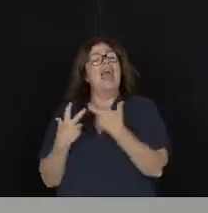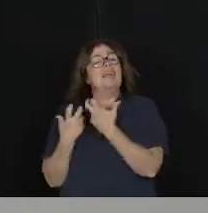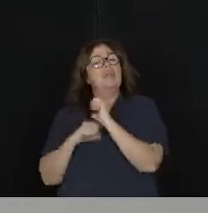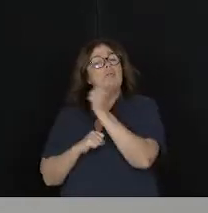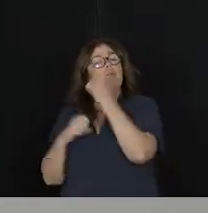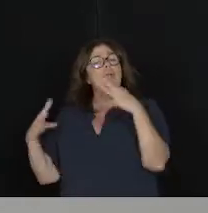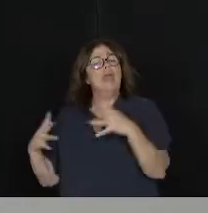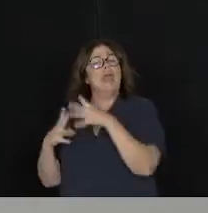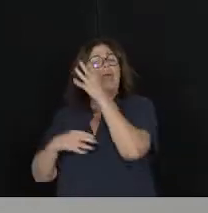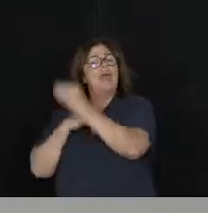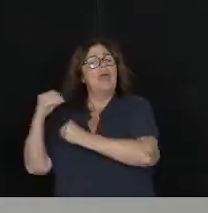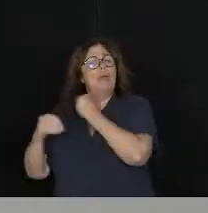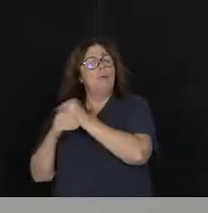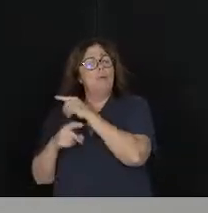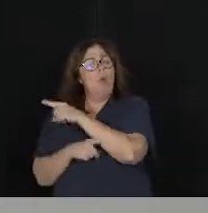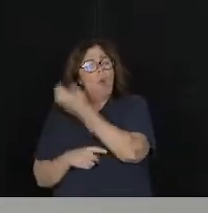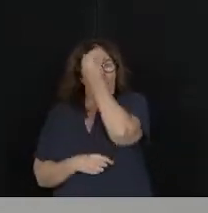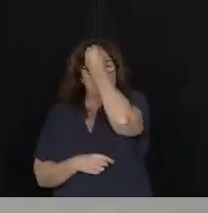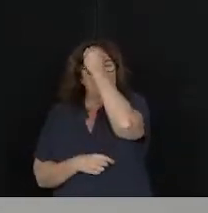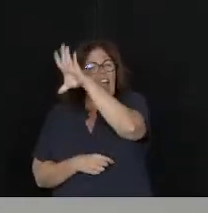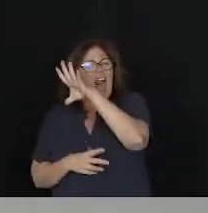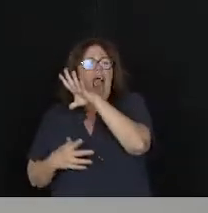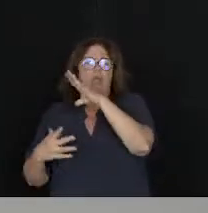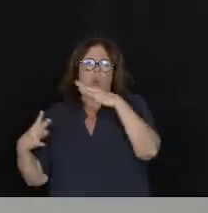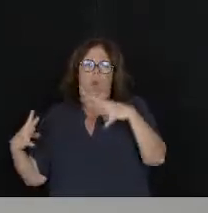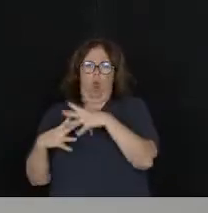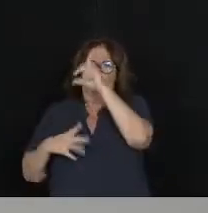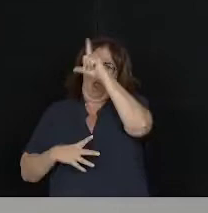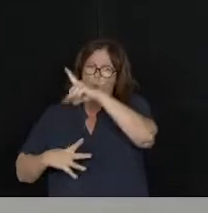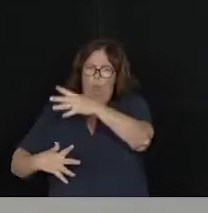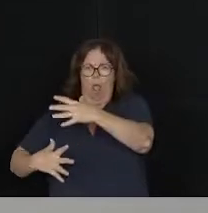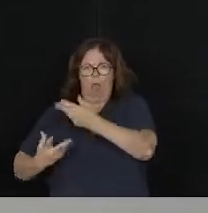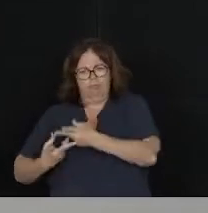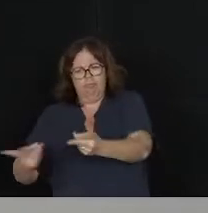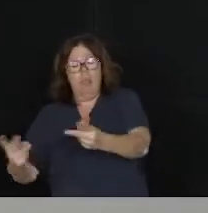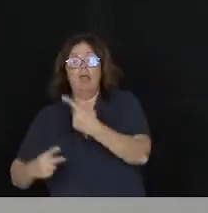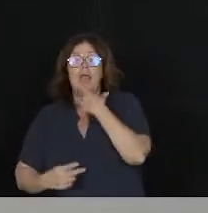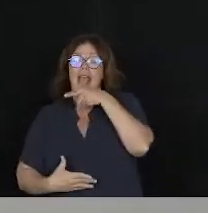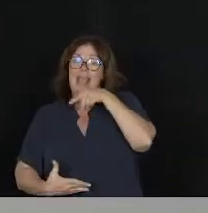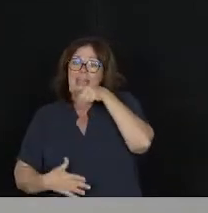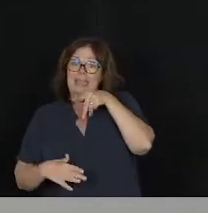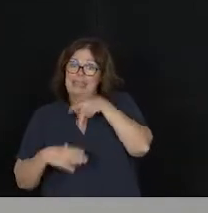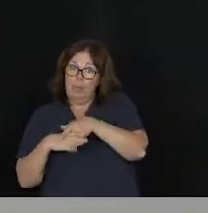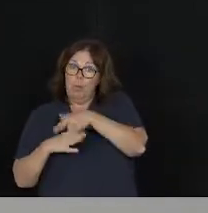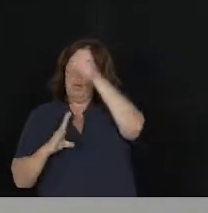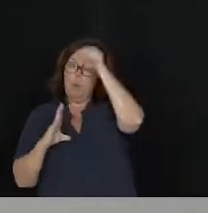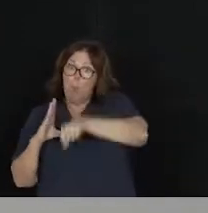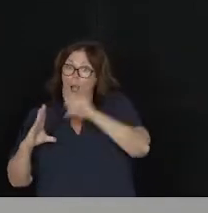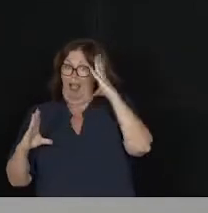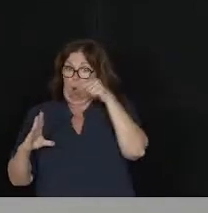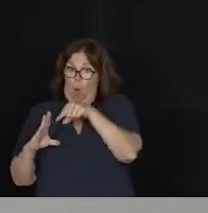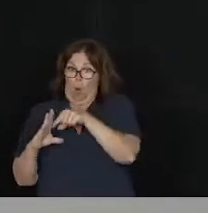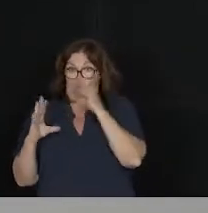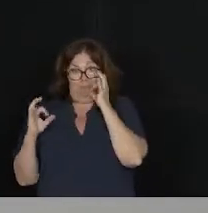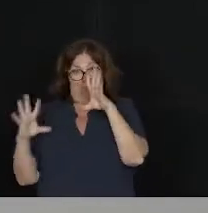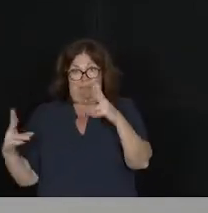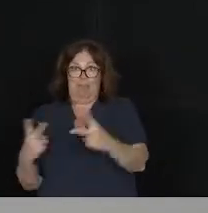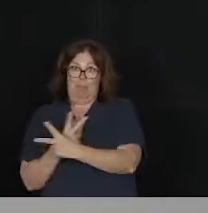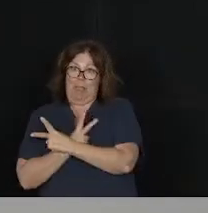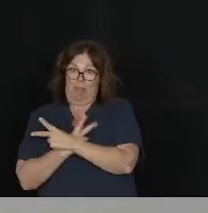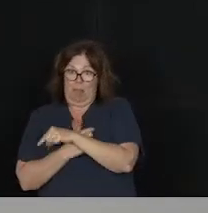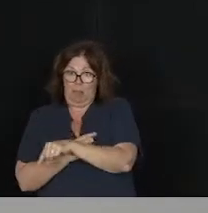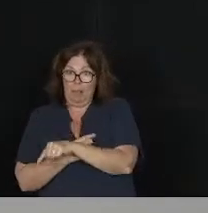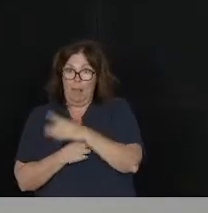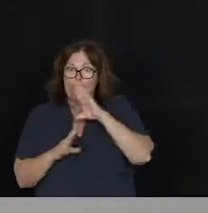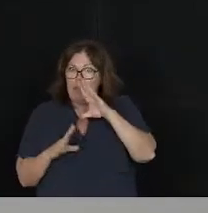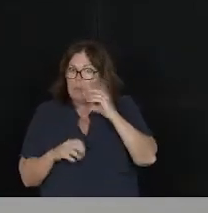Guerre mondiale, la déclaration de guerre survient donc au début du mois d'août, c'est-à-dire en pleine vacances, mais déjà, l'administration doit trouver